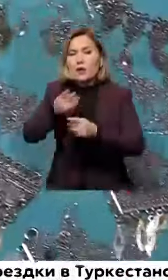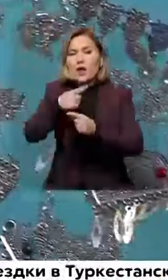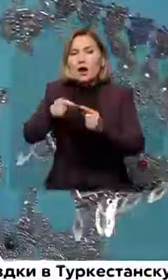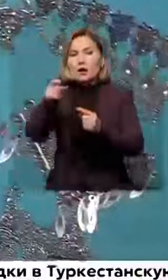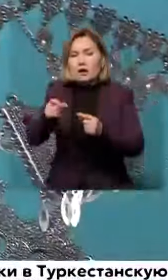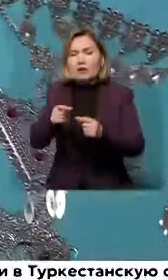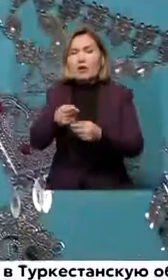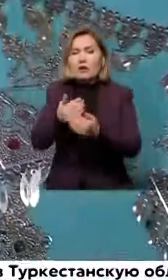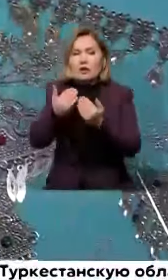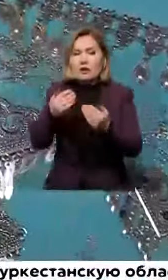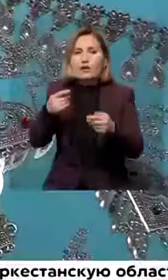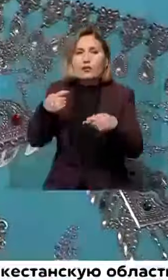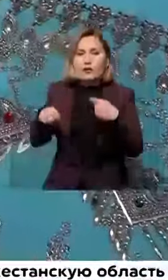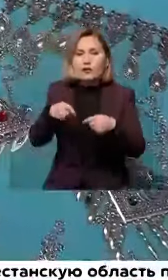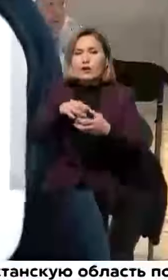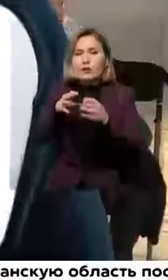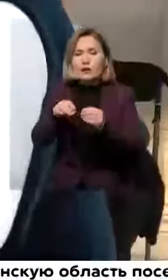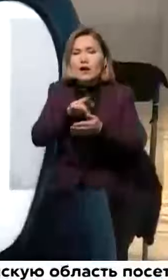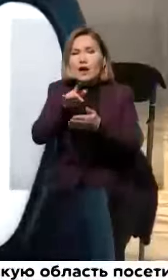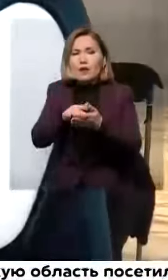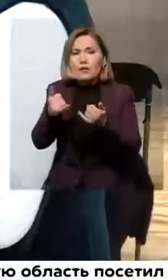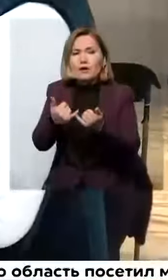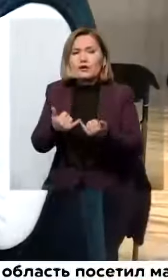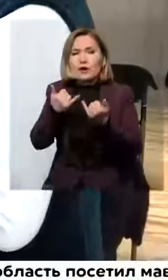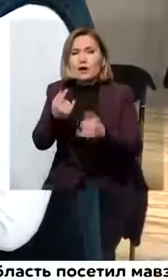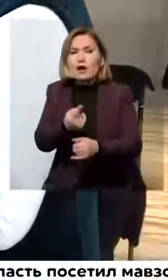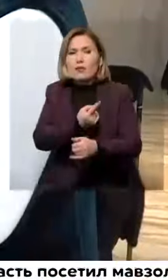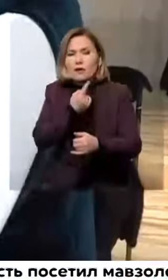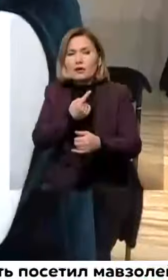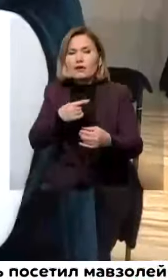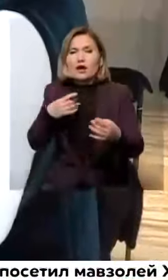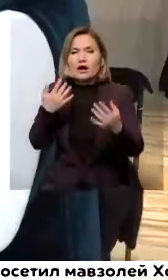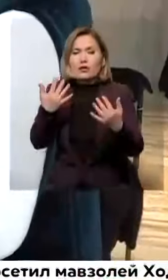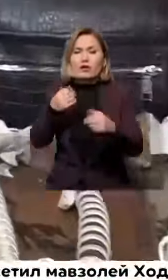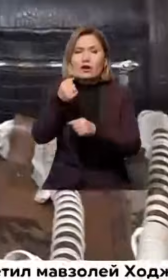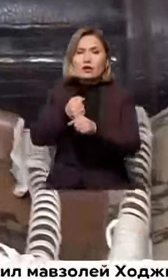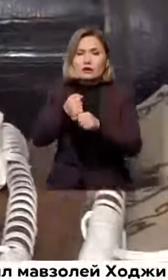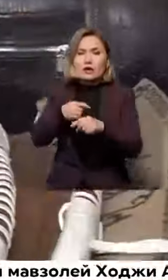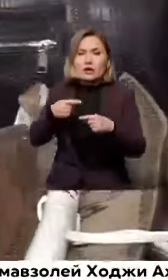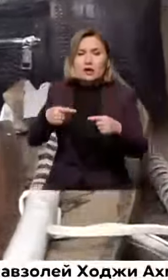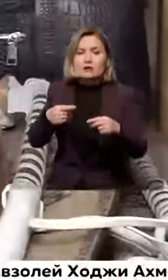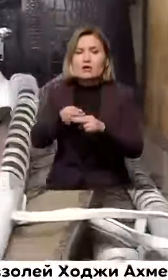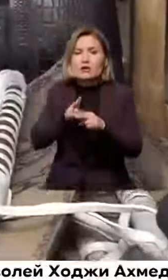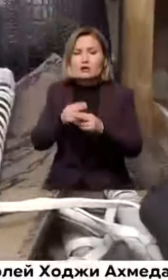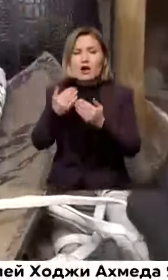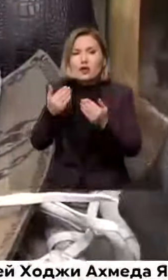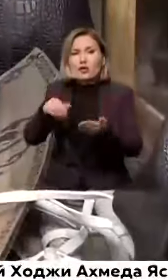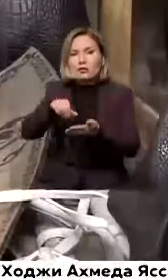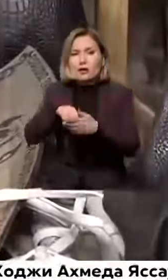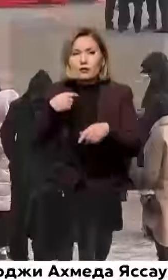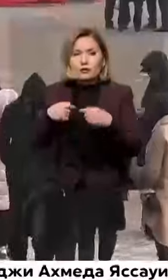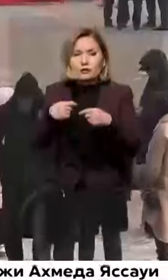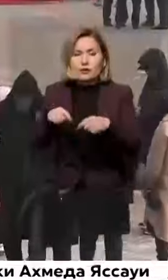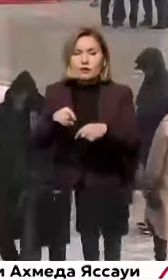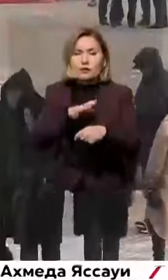өз өнімін жәрмеңкеге шығарды. Қала тұрғындары мен қонақтар үшін шеберлердің қолынан шыққан бұйымдар көрмесі ұйымдастырылды. Елдос Кәкенов, Альбина